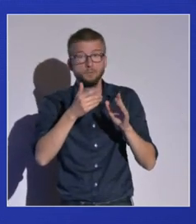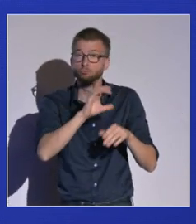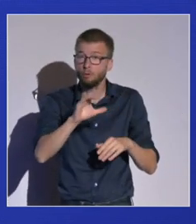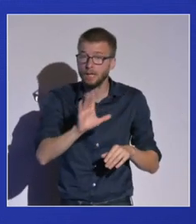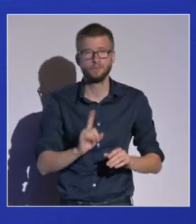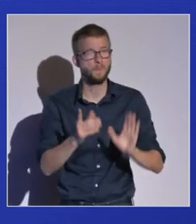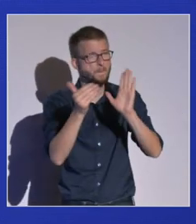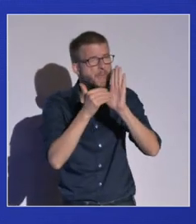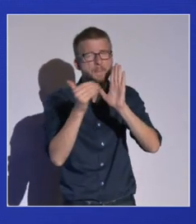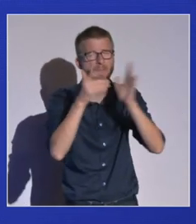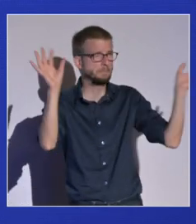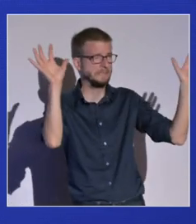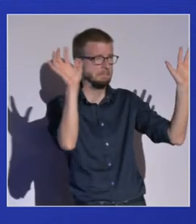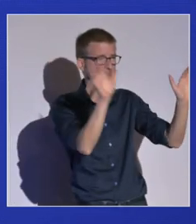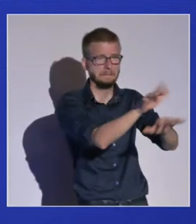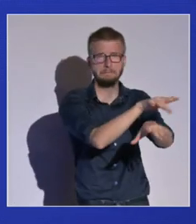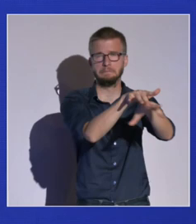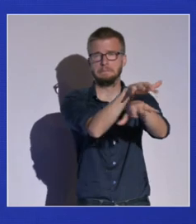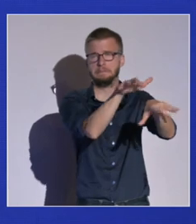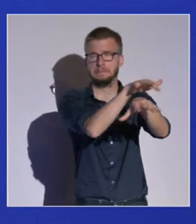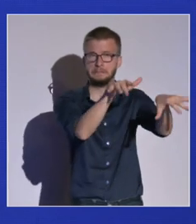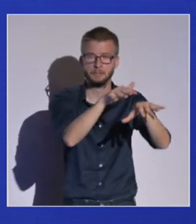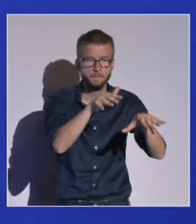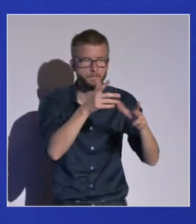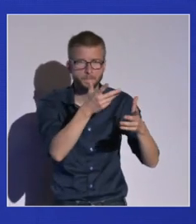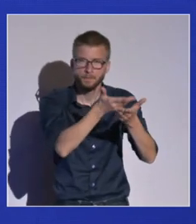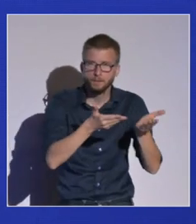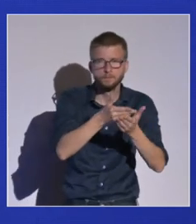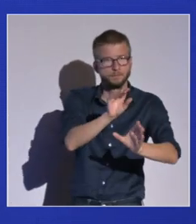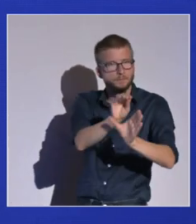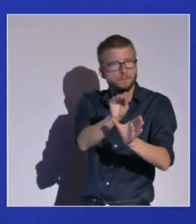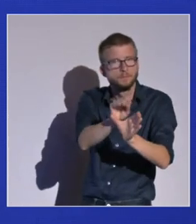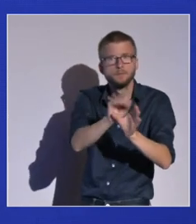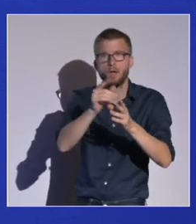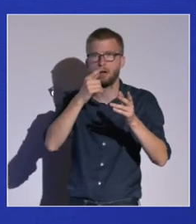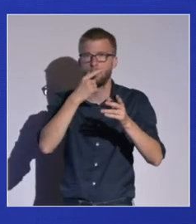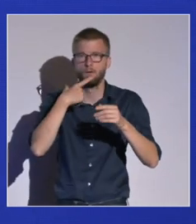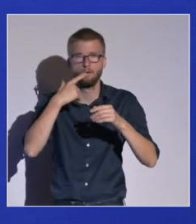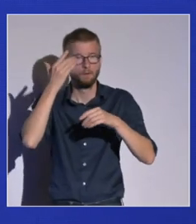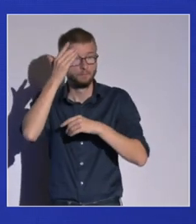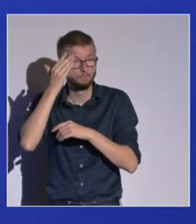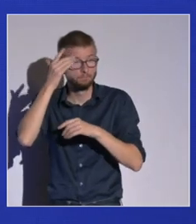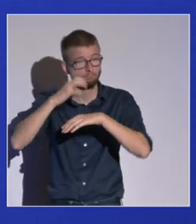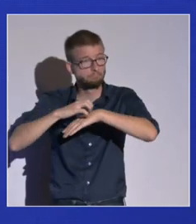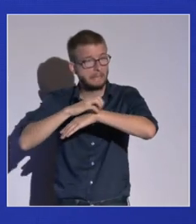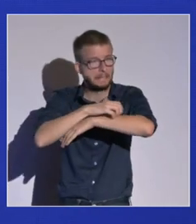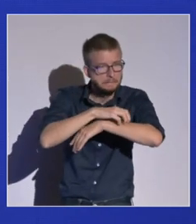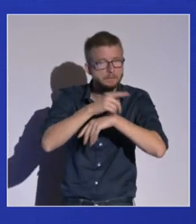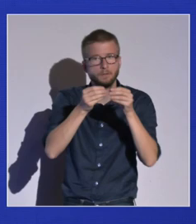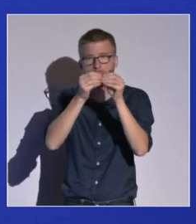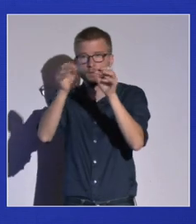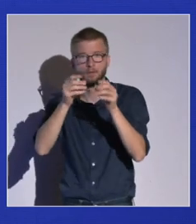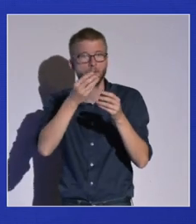Créer les conditions du nourrissage des pollinisateurs pour que nous retrouvions